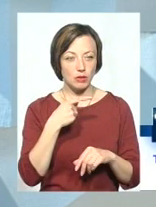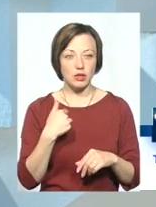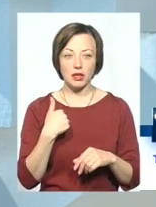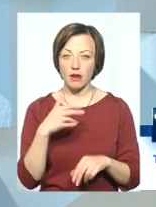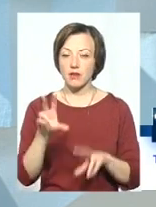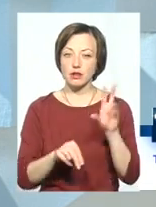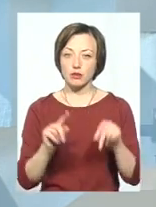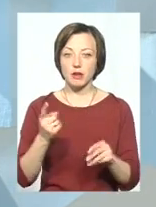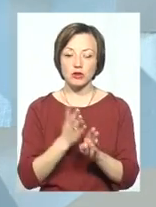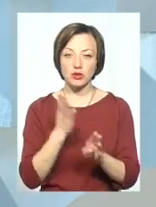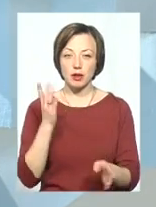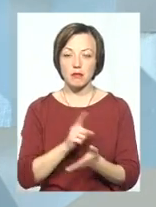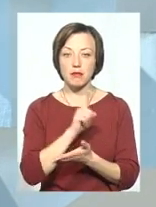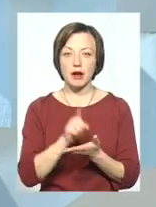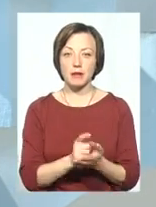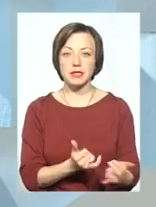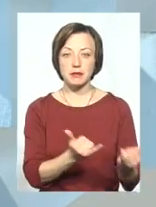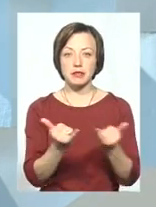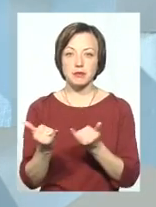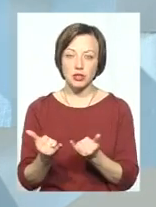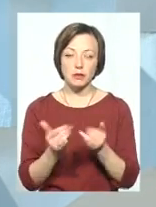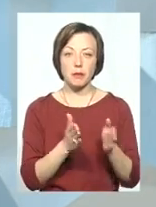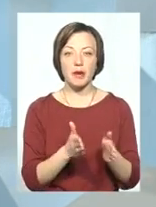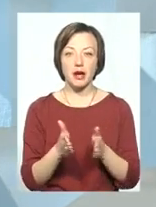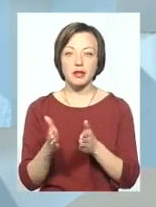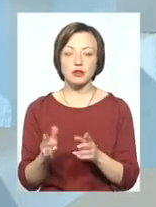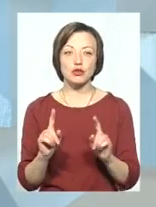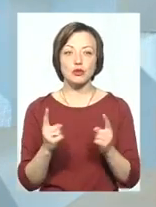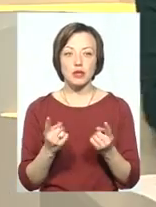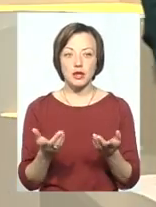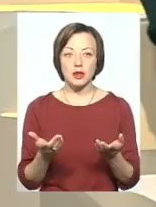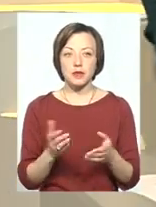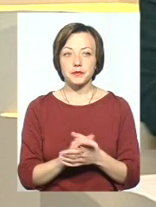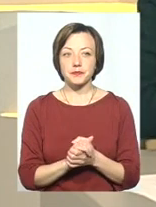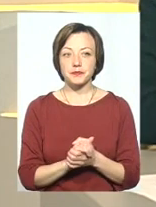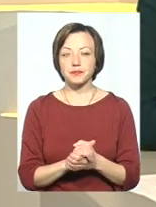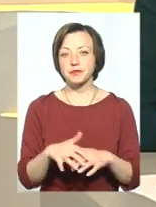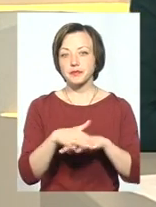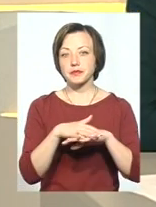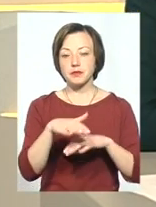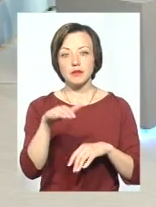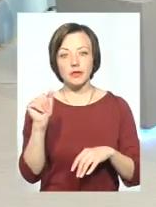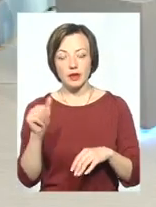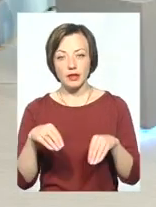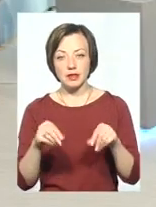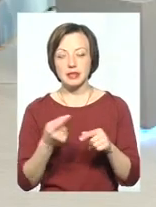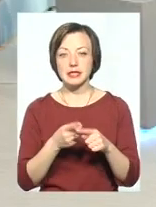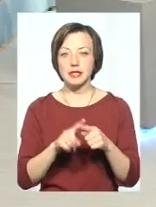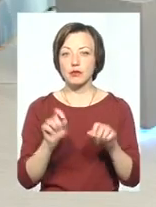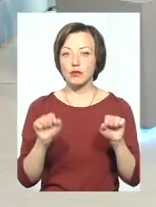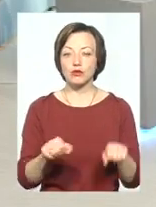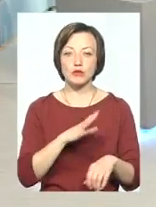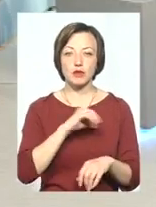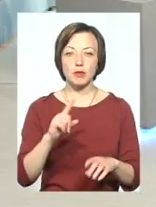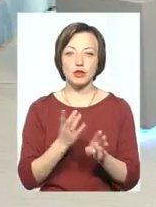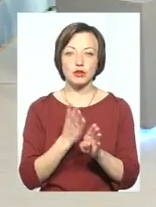вважала, що в першу чергу ми маємо забезпечити дієвий механізм. Чому ми говоримо це буде ринок оренди землі? Дивіться, це може бути